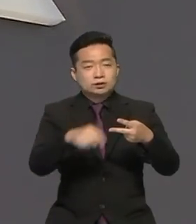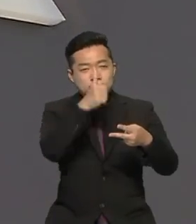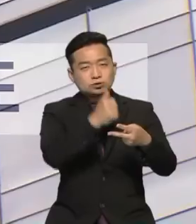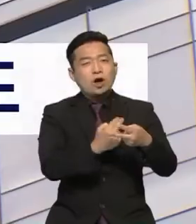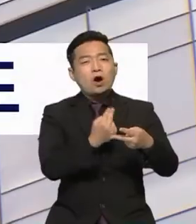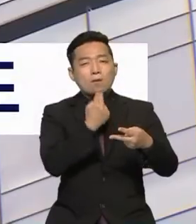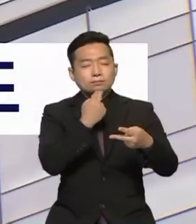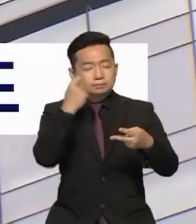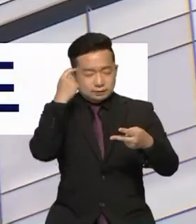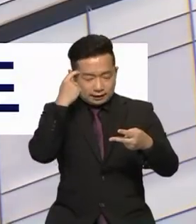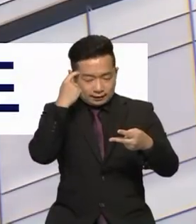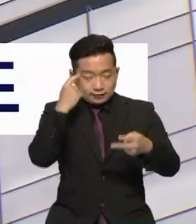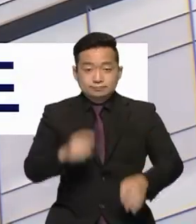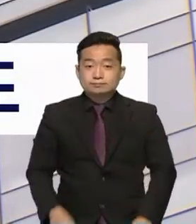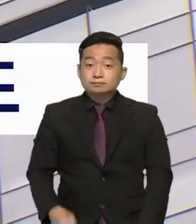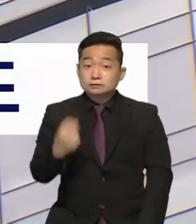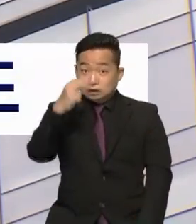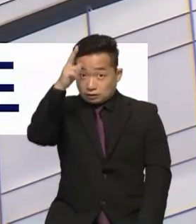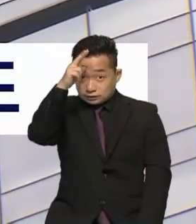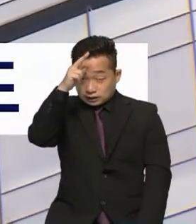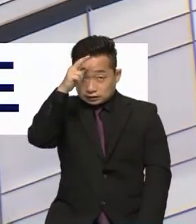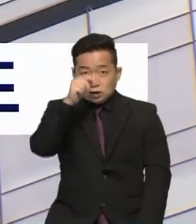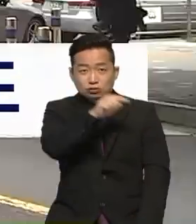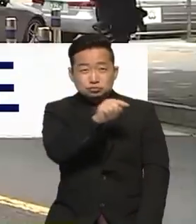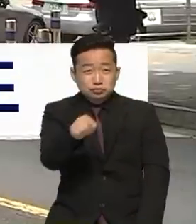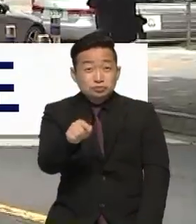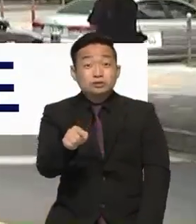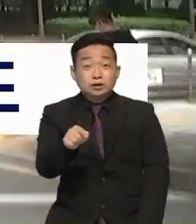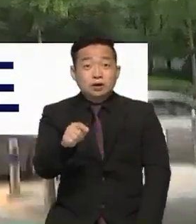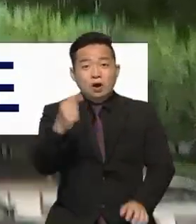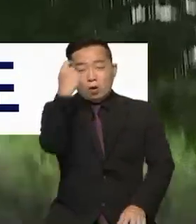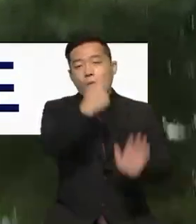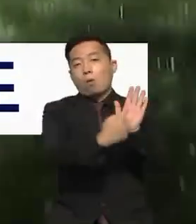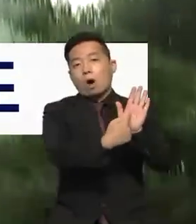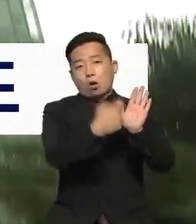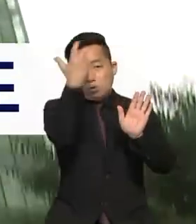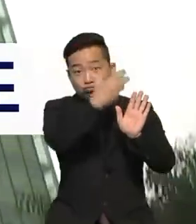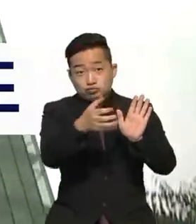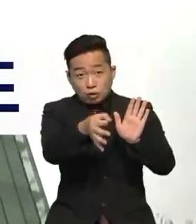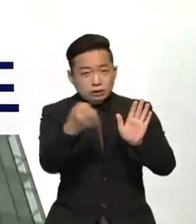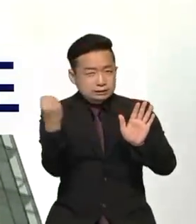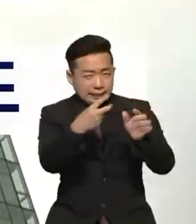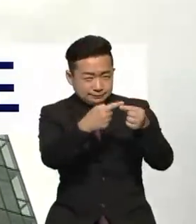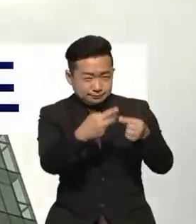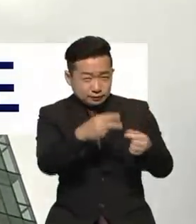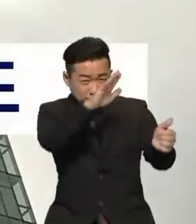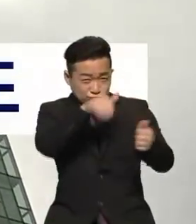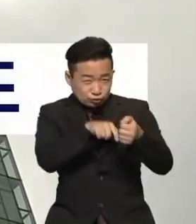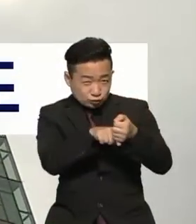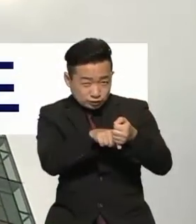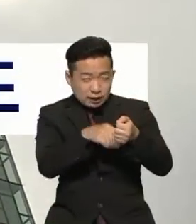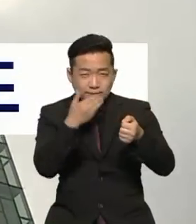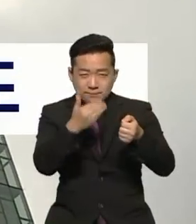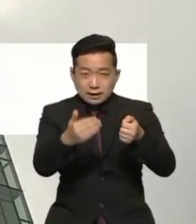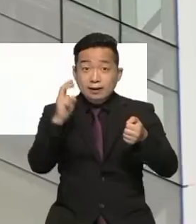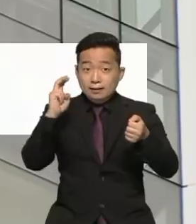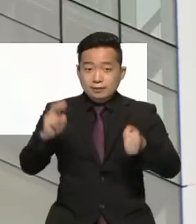봤습니다. 하지만 검찰이 네이버 등 다른 광고 후원 기업들까지 재수사할 가능성도 배제할 수